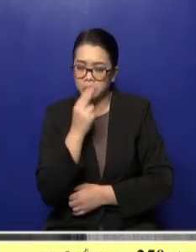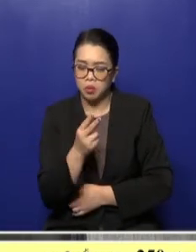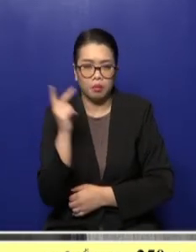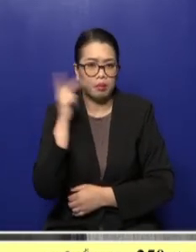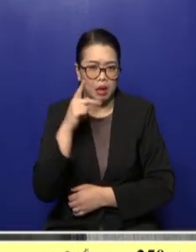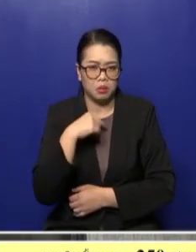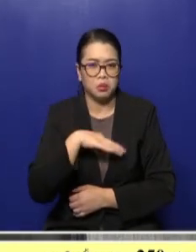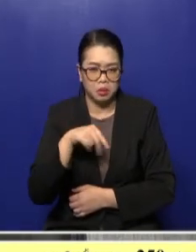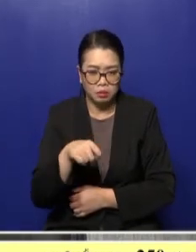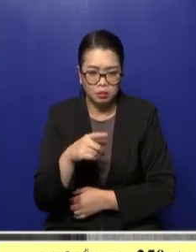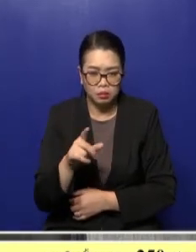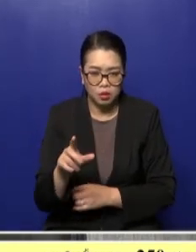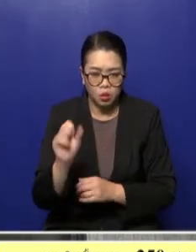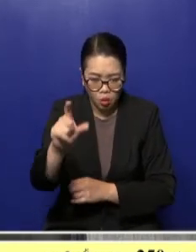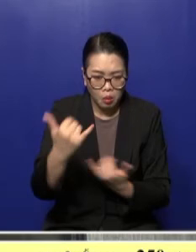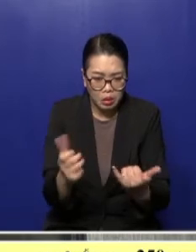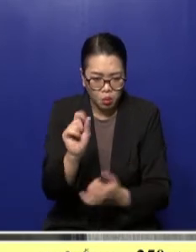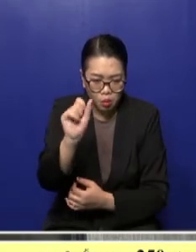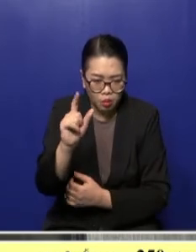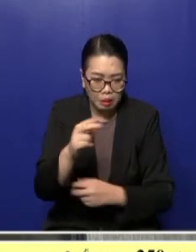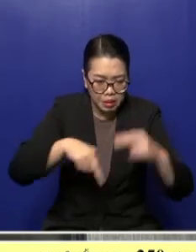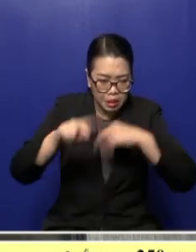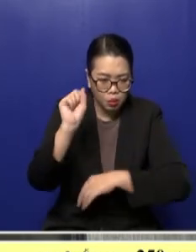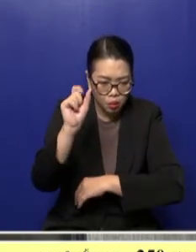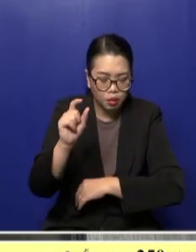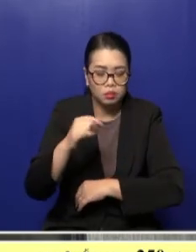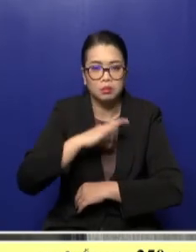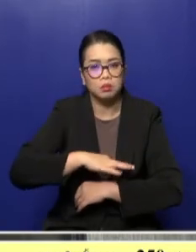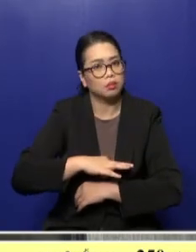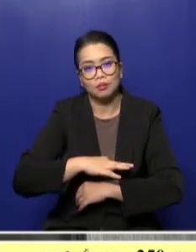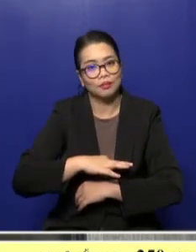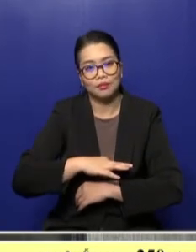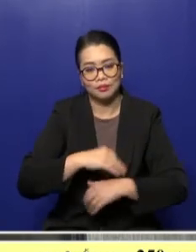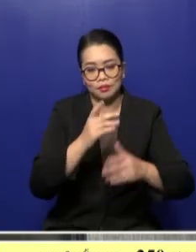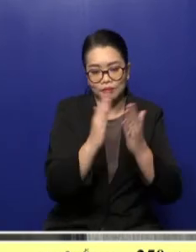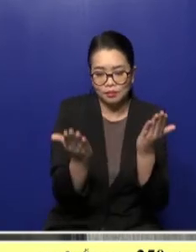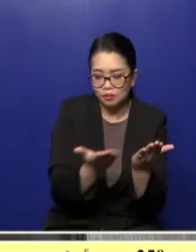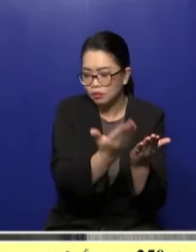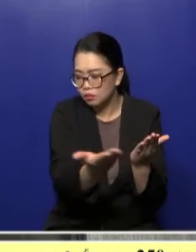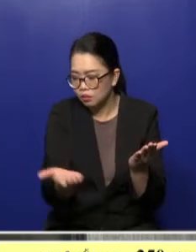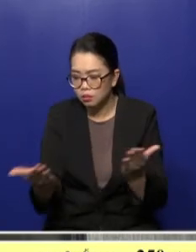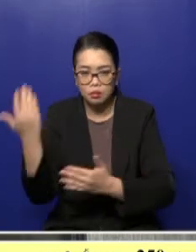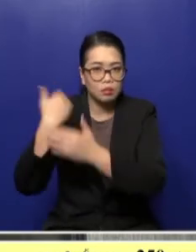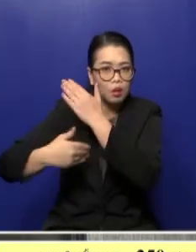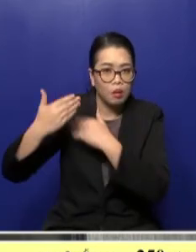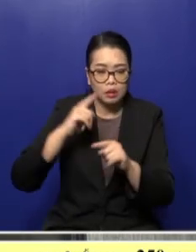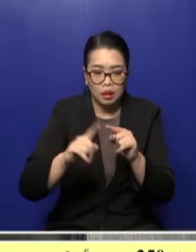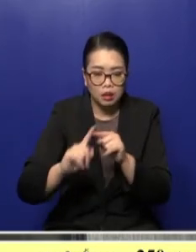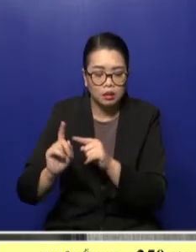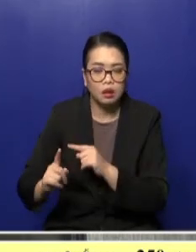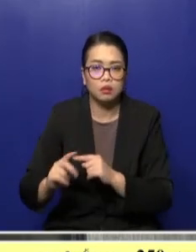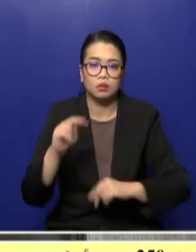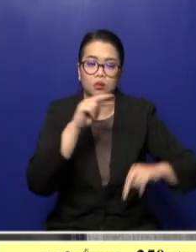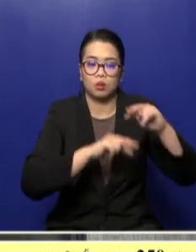ผิดปกติอ่ะนี้นะครับมันดีเอกสารประวัติอะไรต่างๆมากมายจะต้องเข้าไปตรวจสอบ